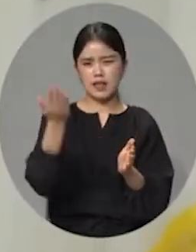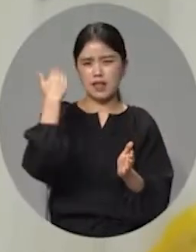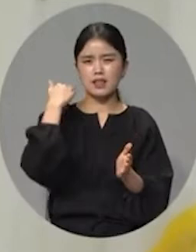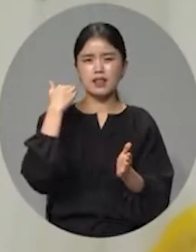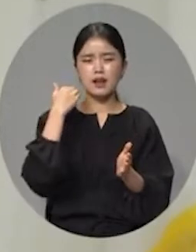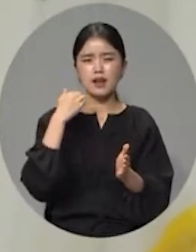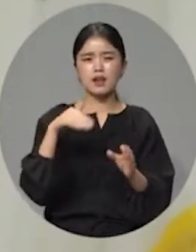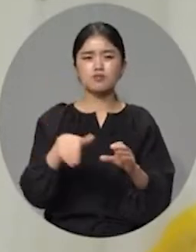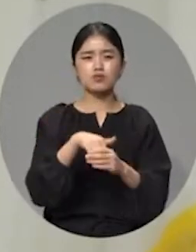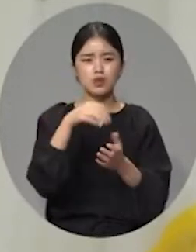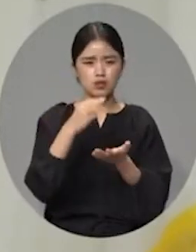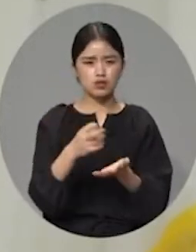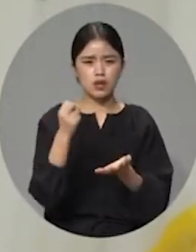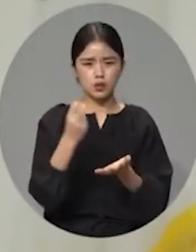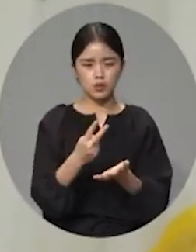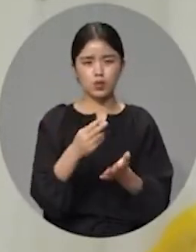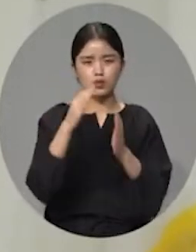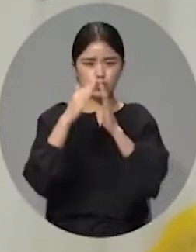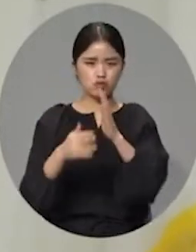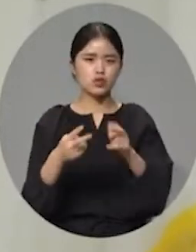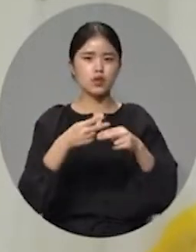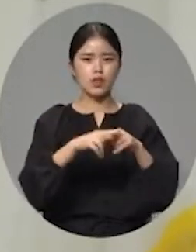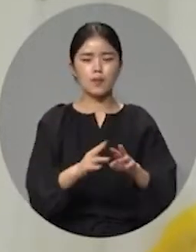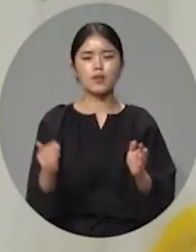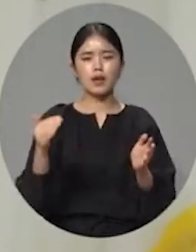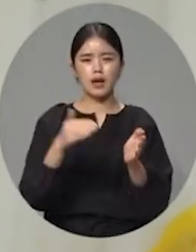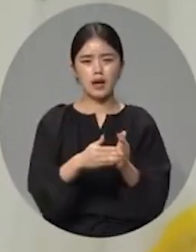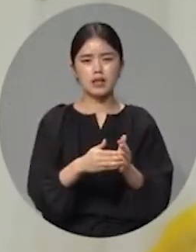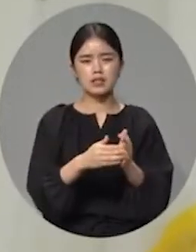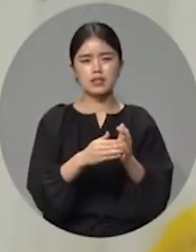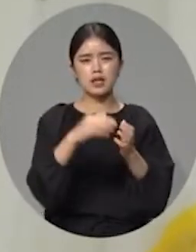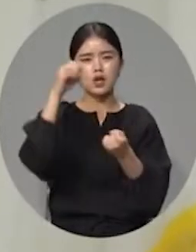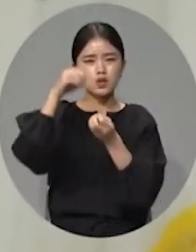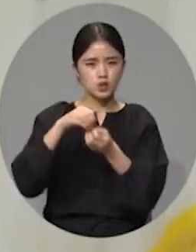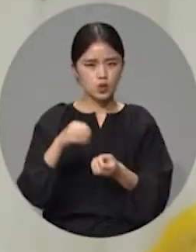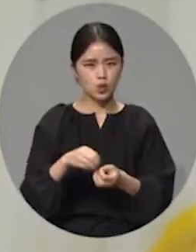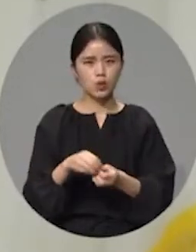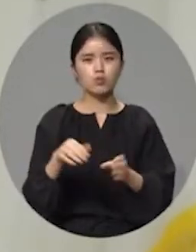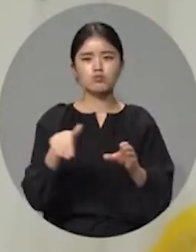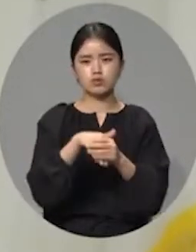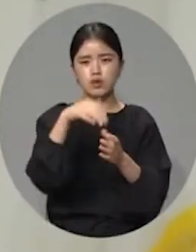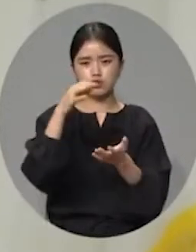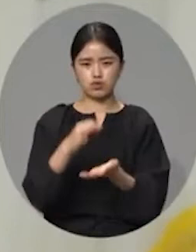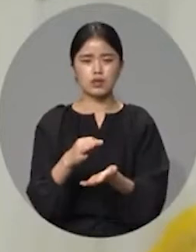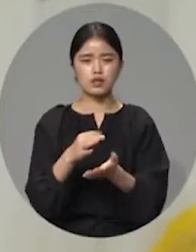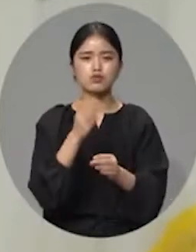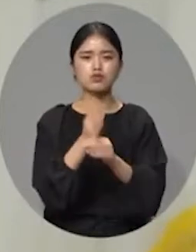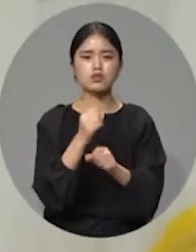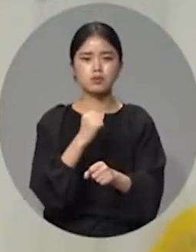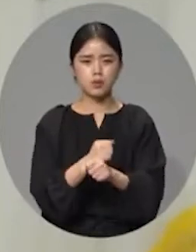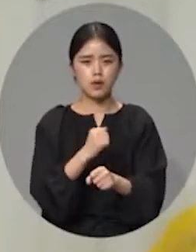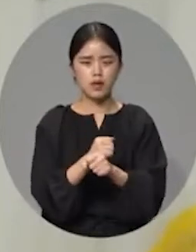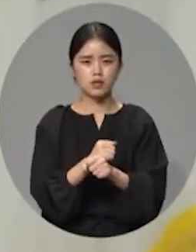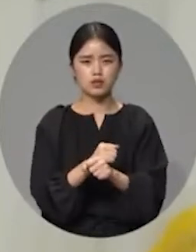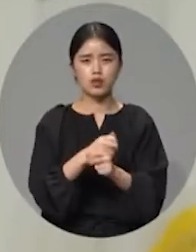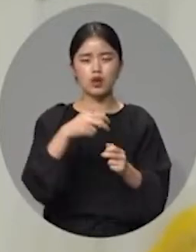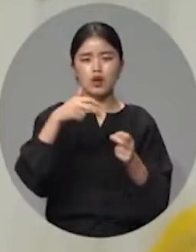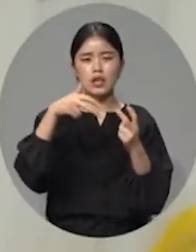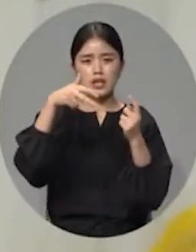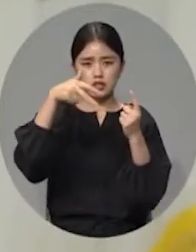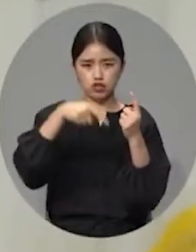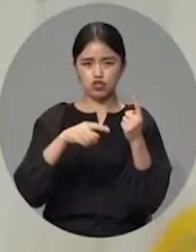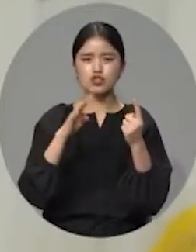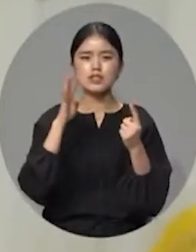그리고 전주에서 남원까지 전통문화유산 지역을 중심으로 해서 주 4일제 시대에